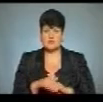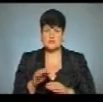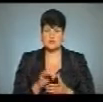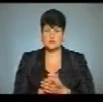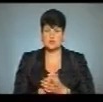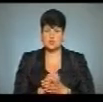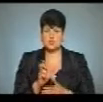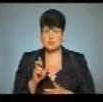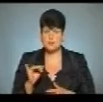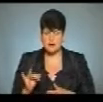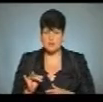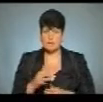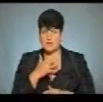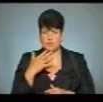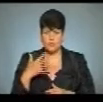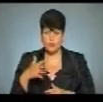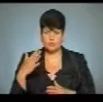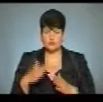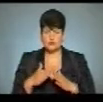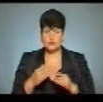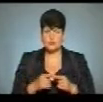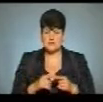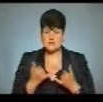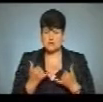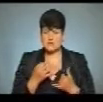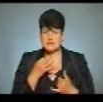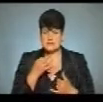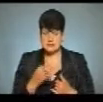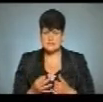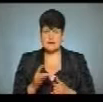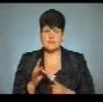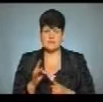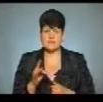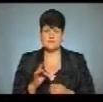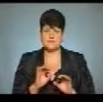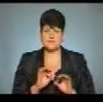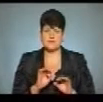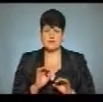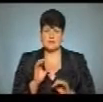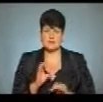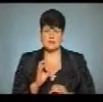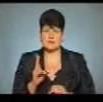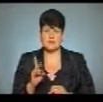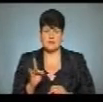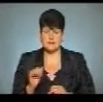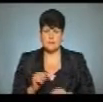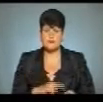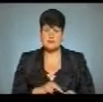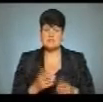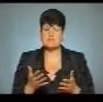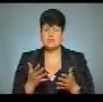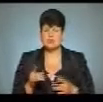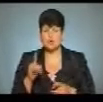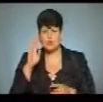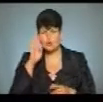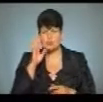Дружби в багатоповерховому будинку. Про це новинам сьогодні повідомив речник Нацполіції області Сергій Крета. Поліцейські з'ясували, що